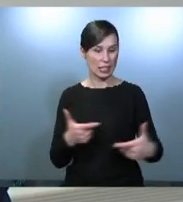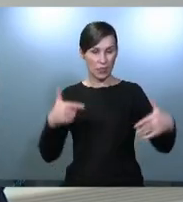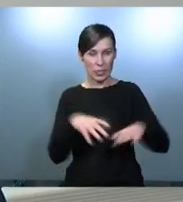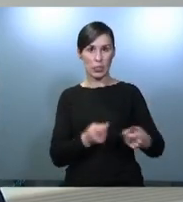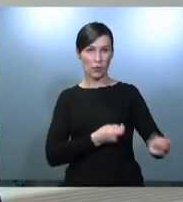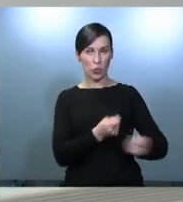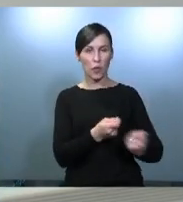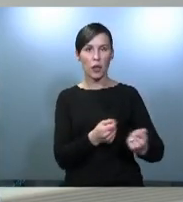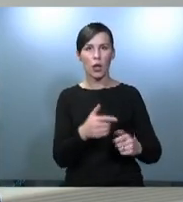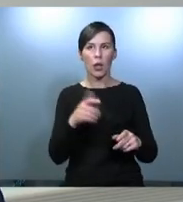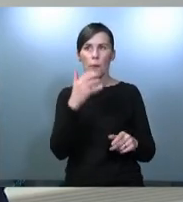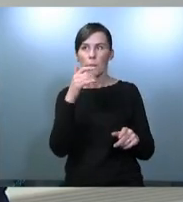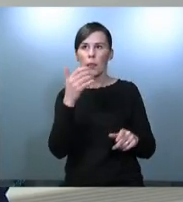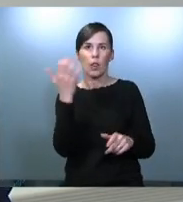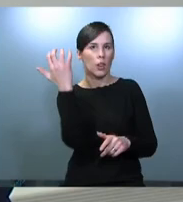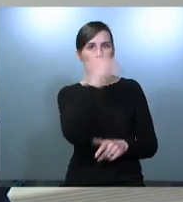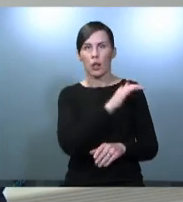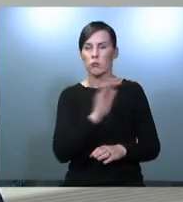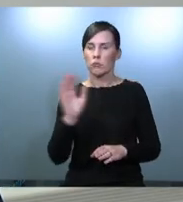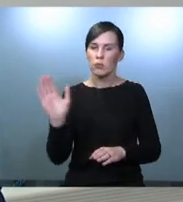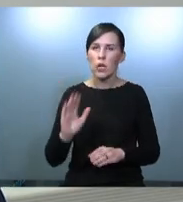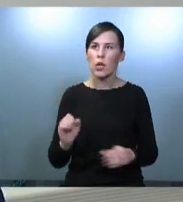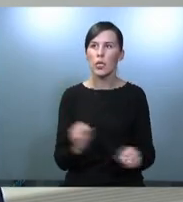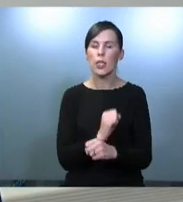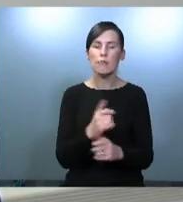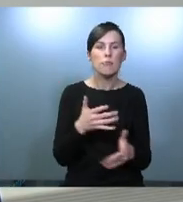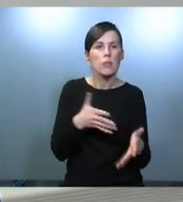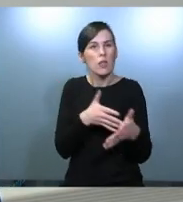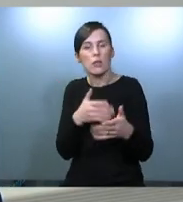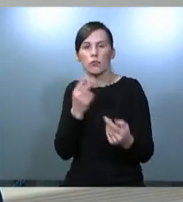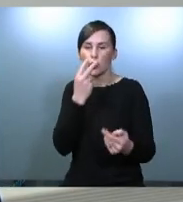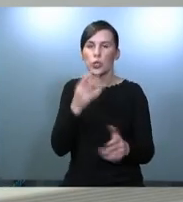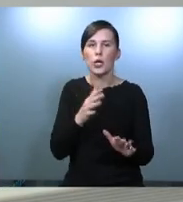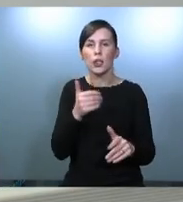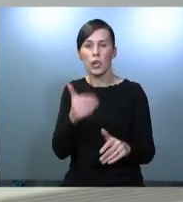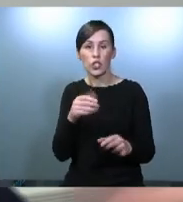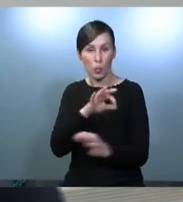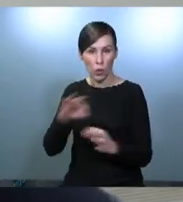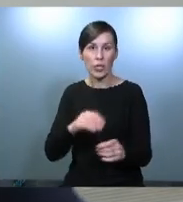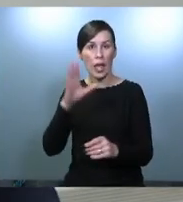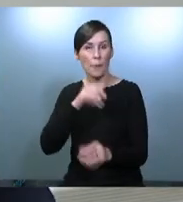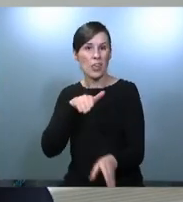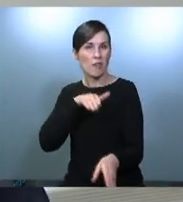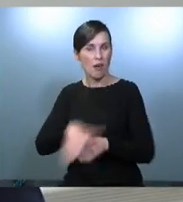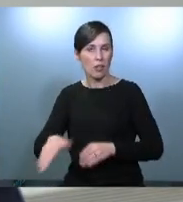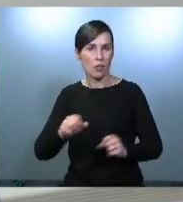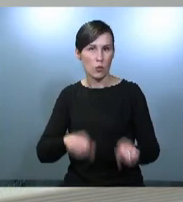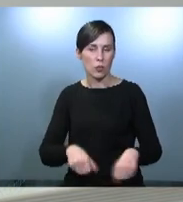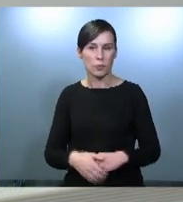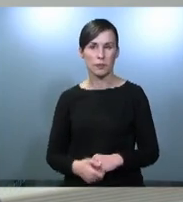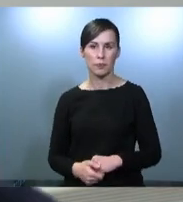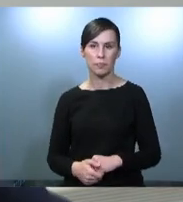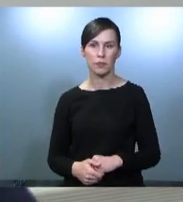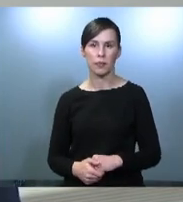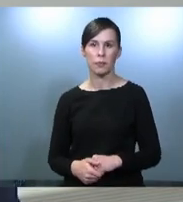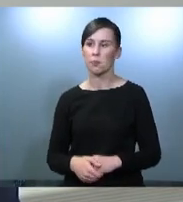nepražiopsotų šito, kad tik būtų įgyvendintas šitas projektas, nes labai daug ir žinau, kurie ir norėjo kurtis, bet